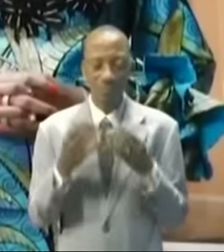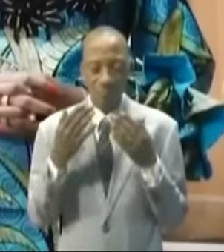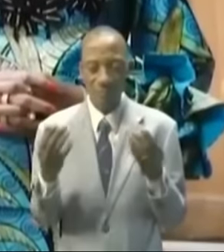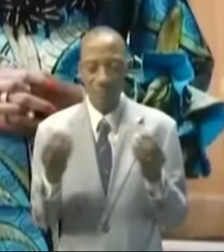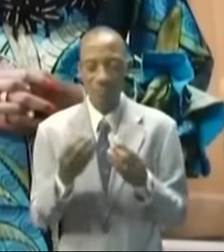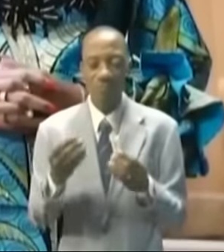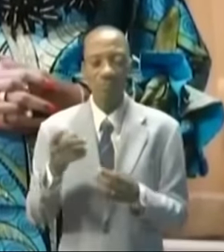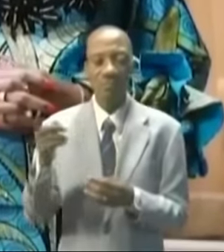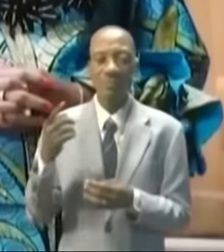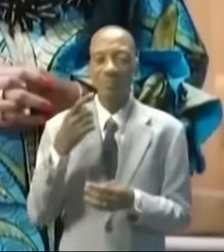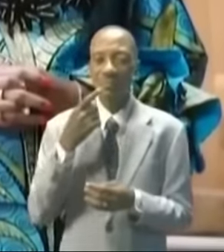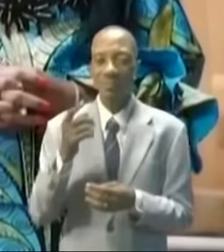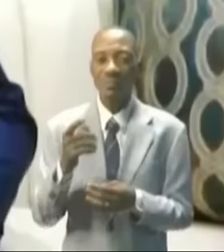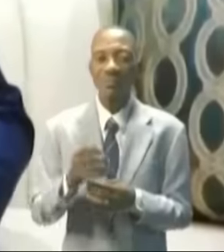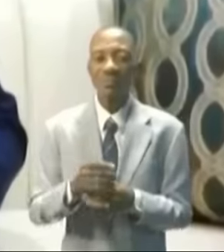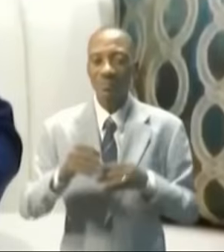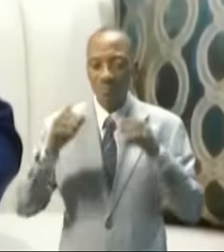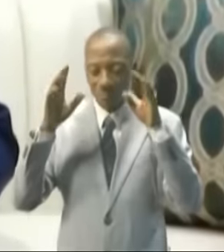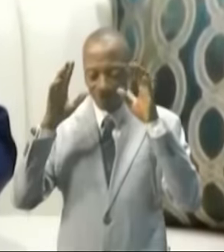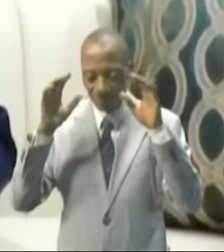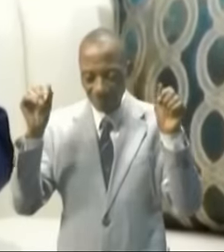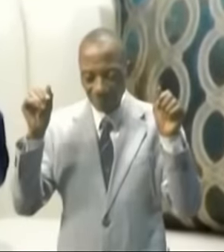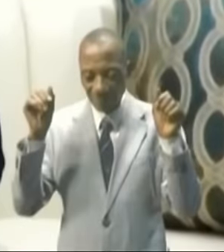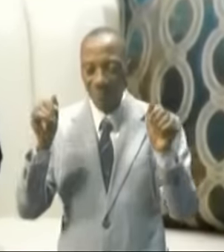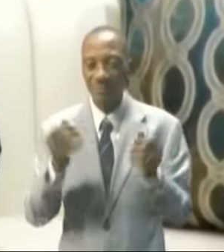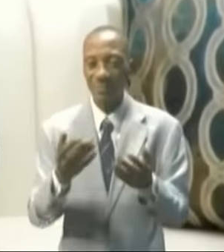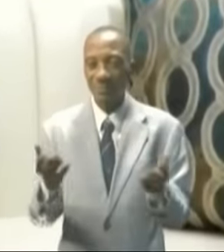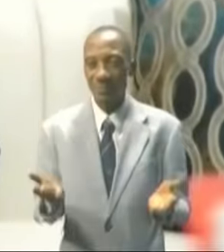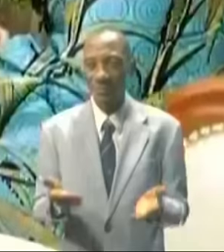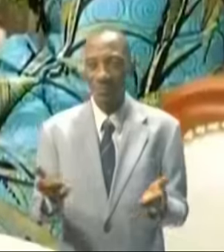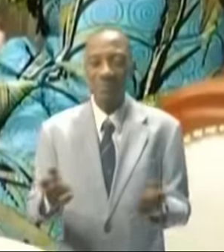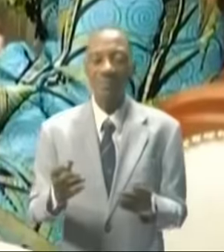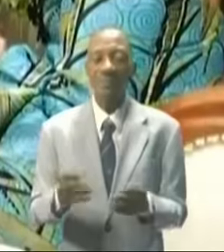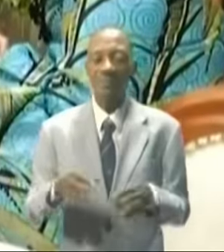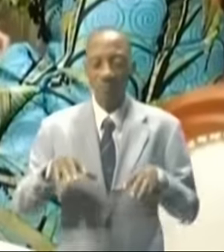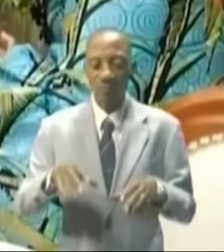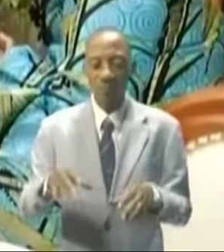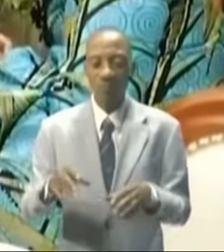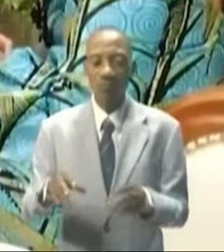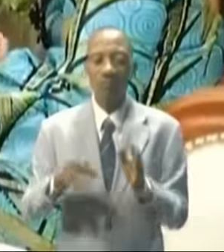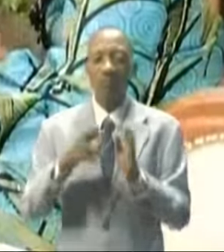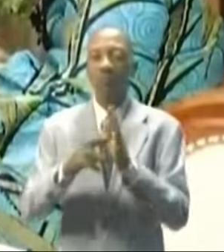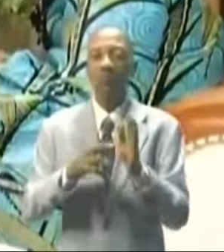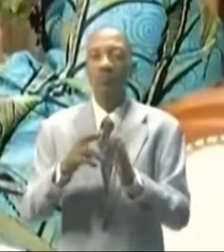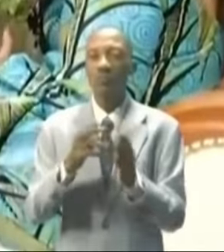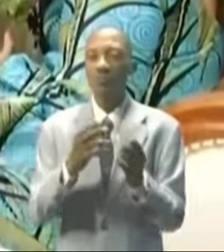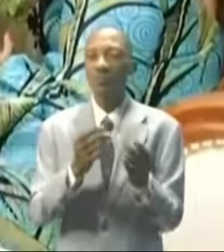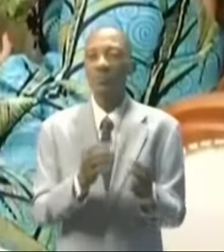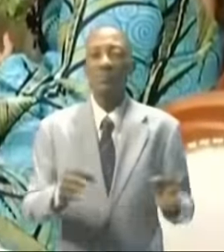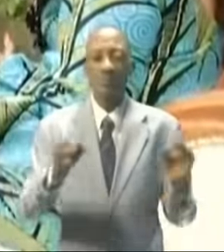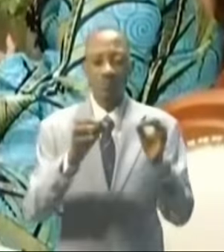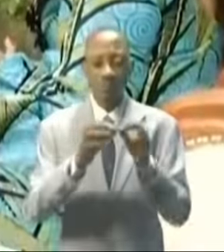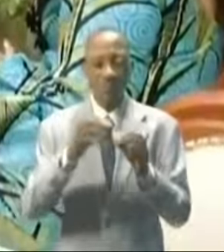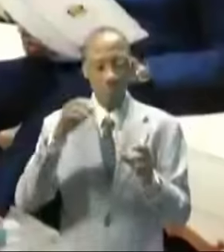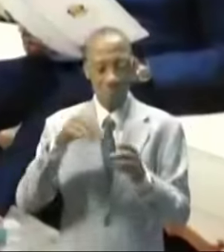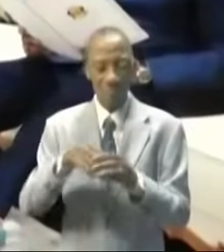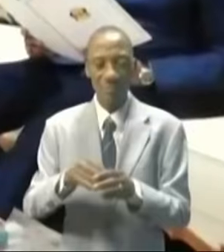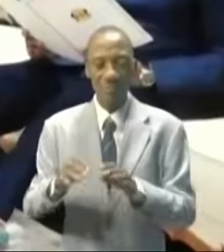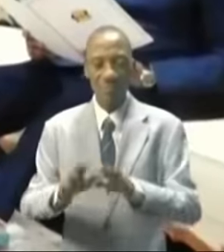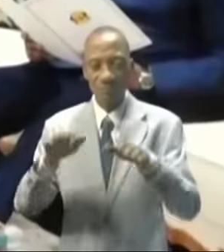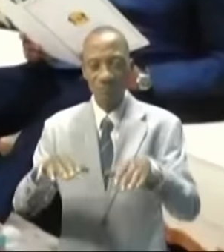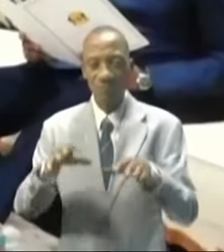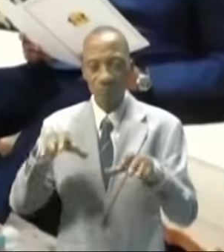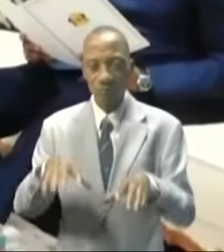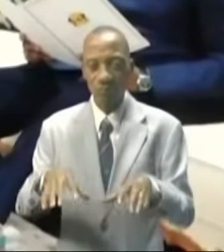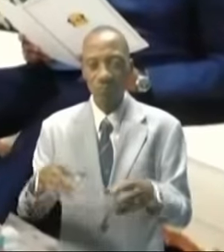la part du président Denis Sassou Nguesso. La RDC joue un rôle moteur dans la Commission climat du bassin du Congo par le fait